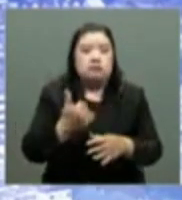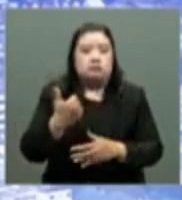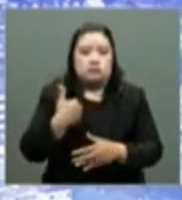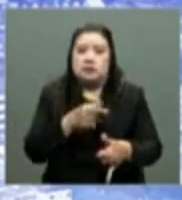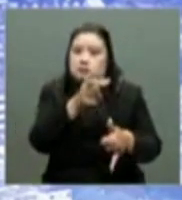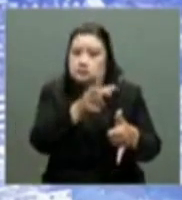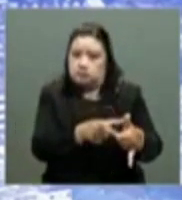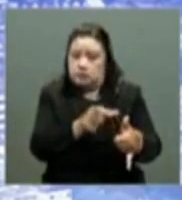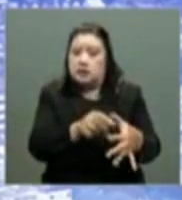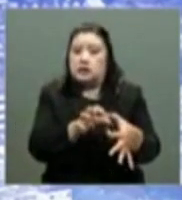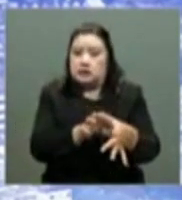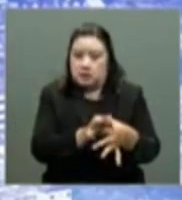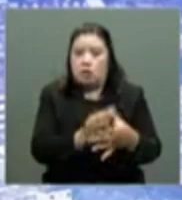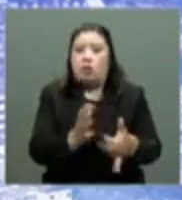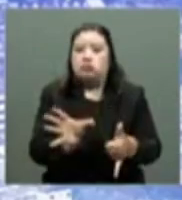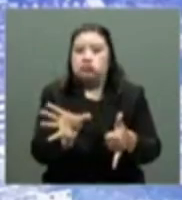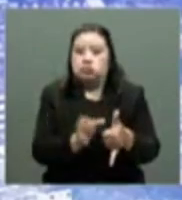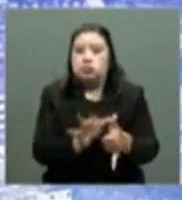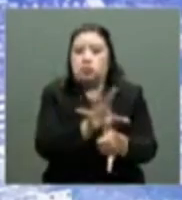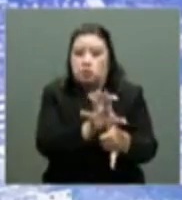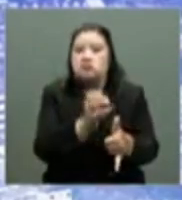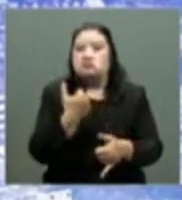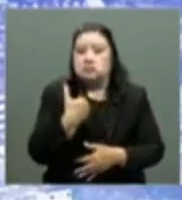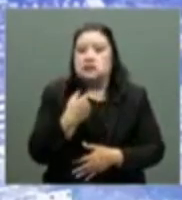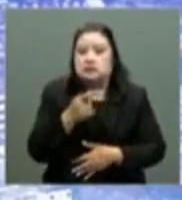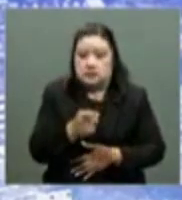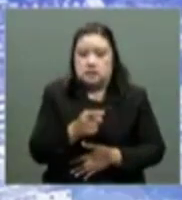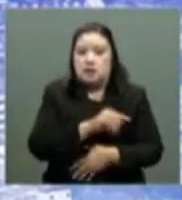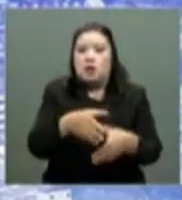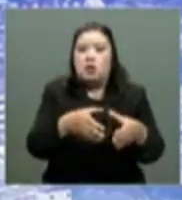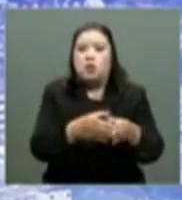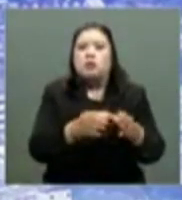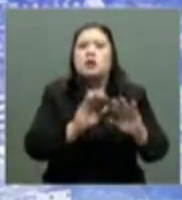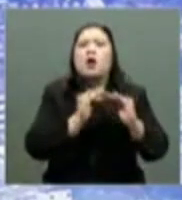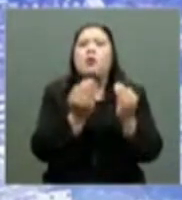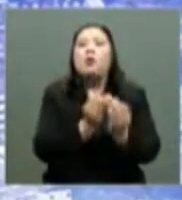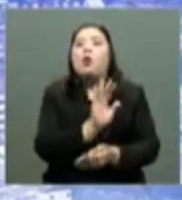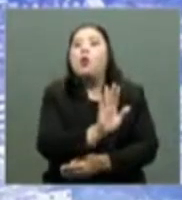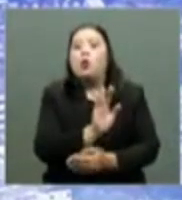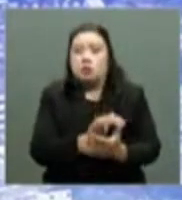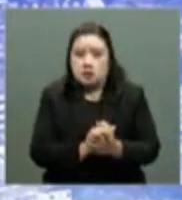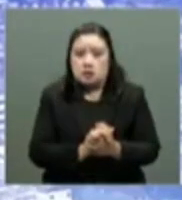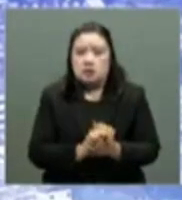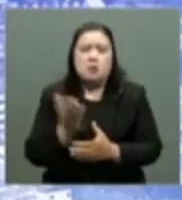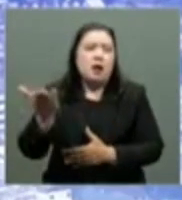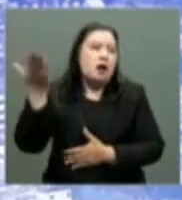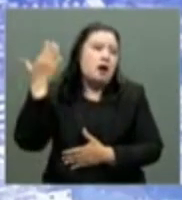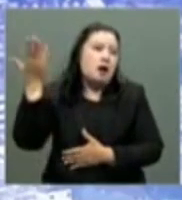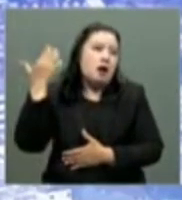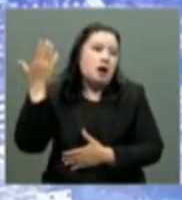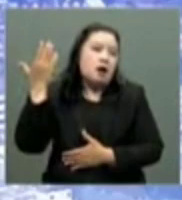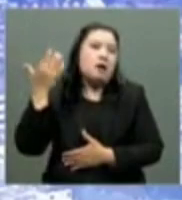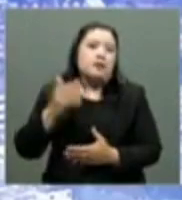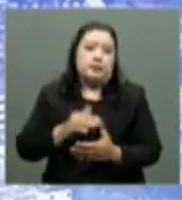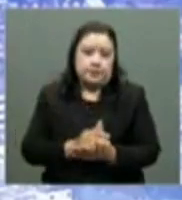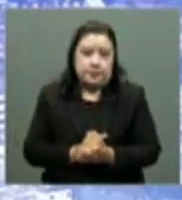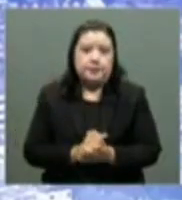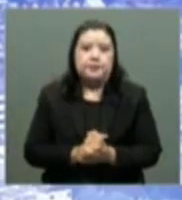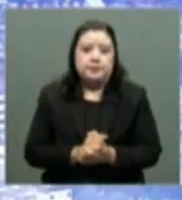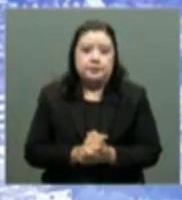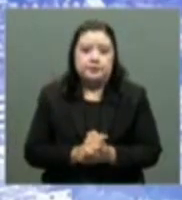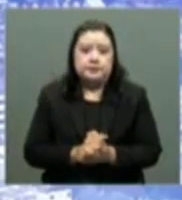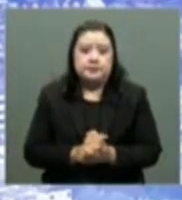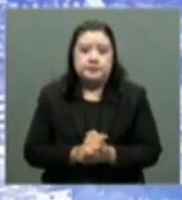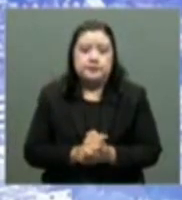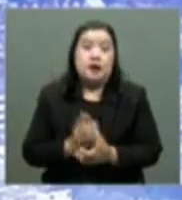ติสัมผัสกับผู้ป่วยยืนยันที่เป็นสมาชิกในบ้านนะครับในช่วงเวลาตอนนั้นนะครับซึ่งก็ม